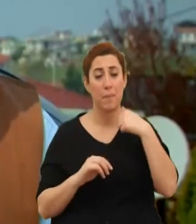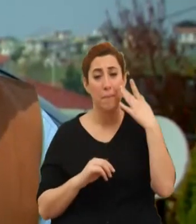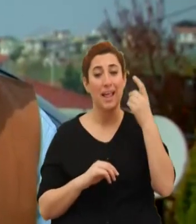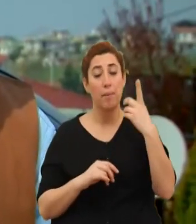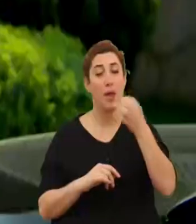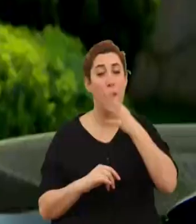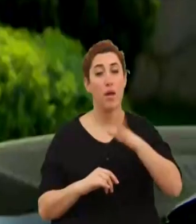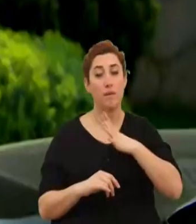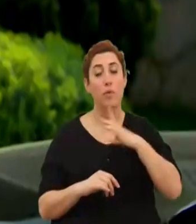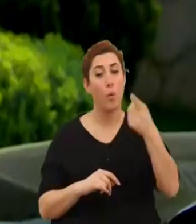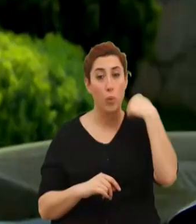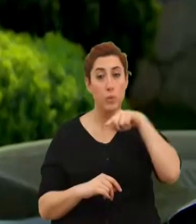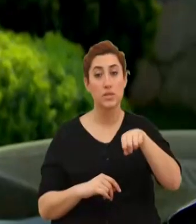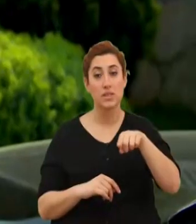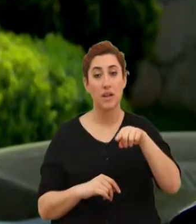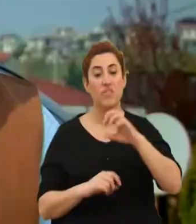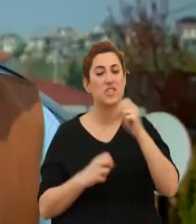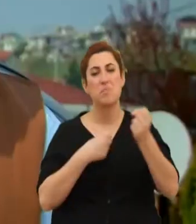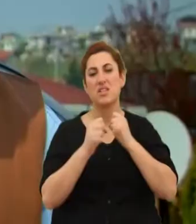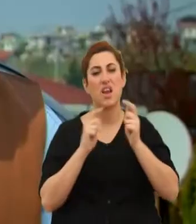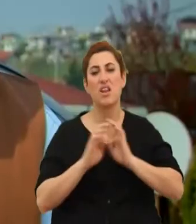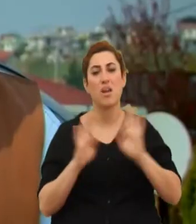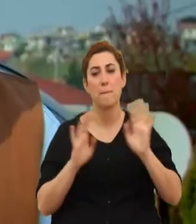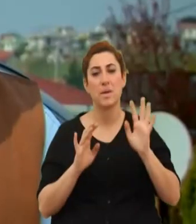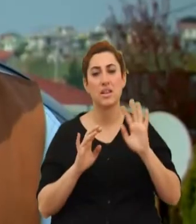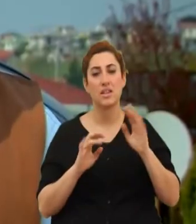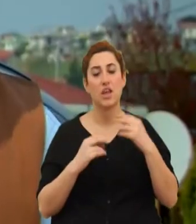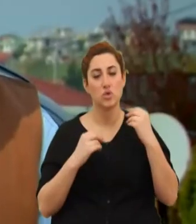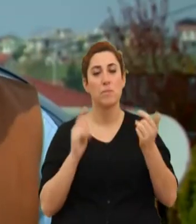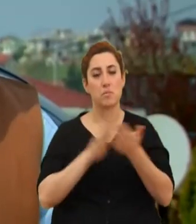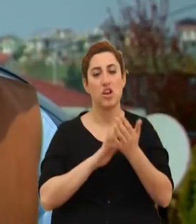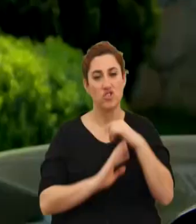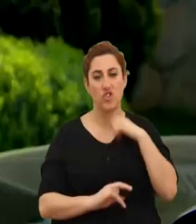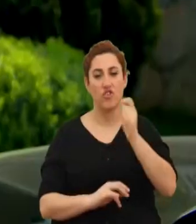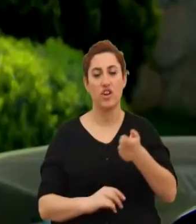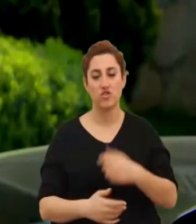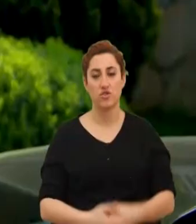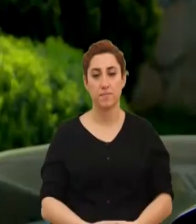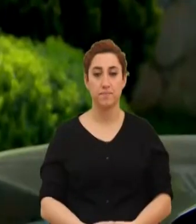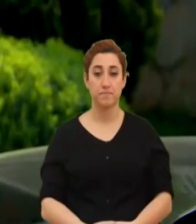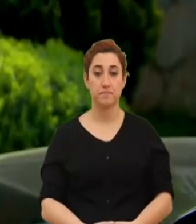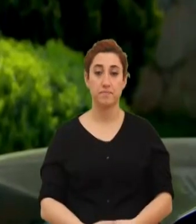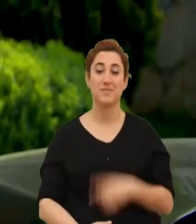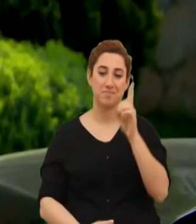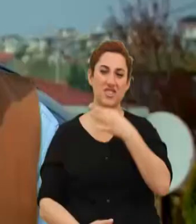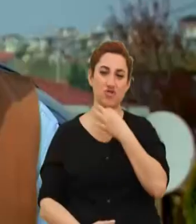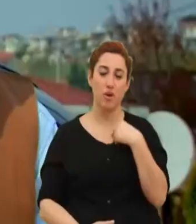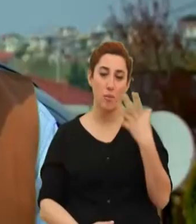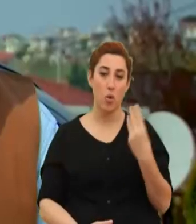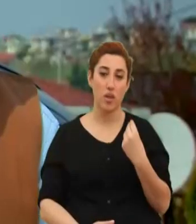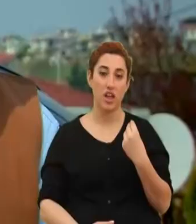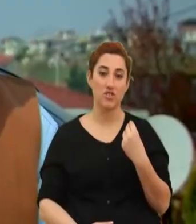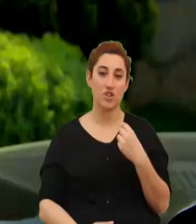ki iyi bir haber var. O yüzden hiç pazarlık yapmadan sıkı bir bahşiş vereceğim sana. Efendim yalnız sizden bir ricam